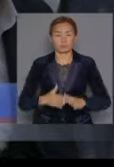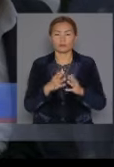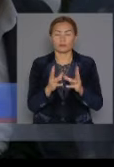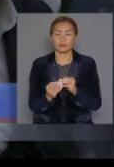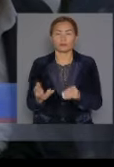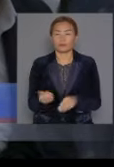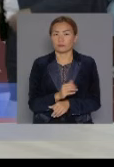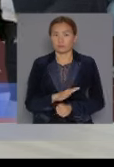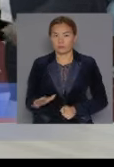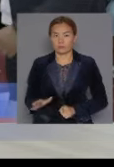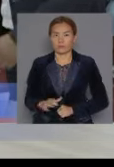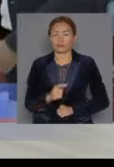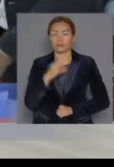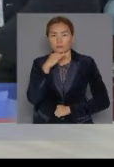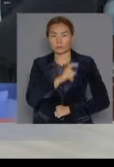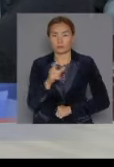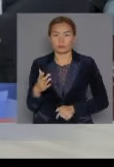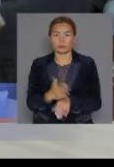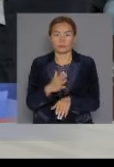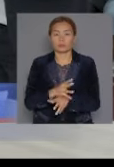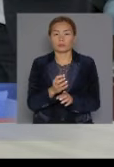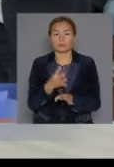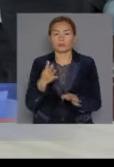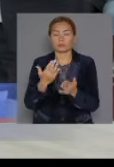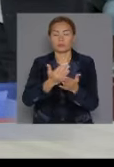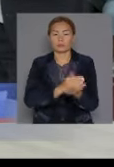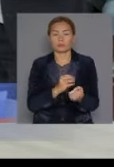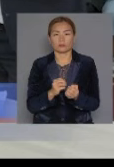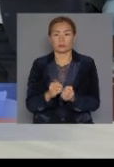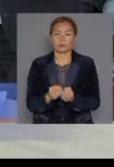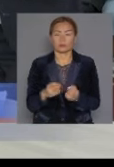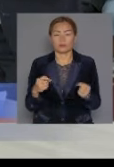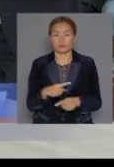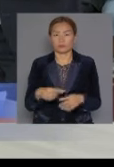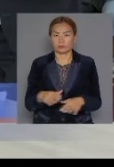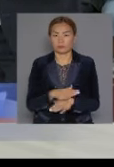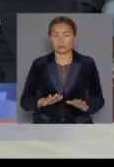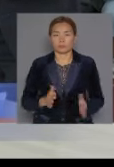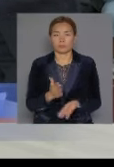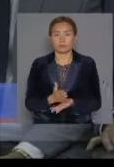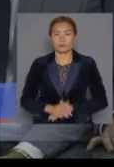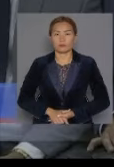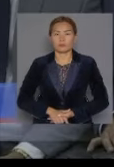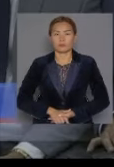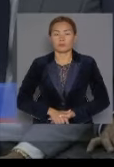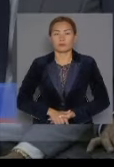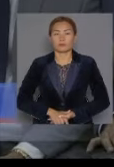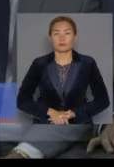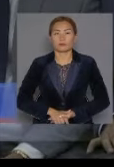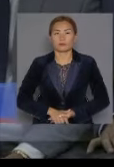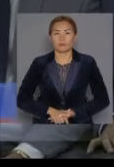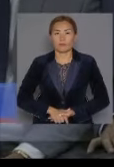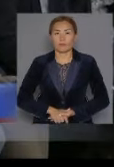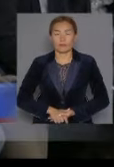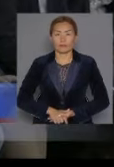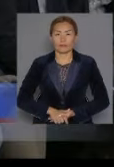қол жеткізе алмай келетіндерін айтқан тұрғындар кезек тәртібі әлі де талапқа сай келмей отырғандығын айтты.